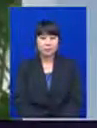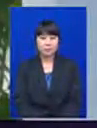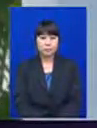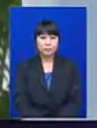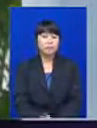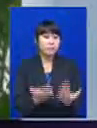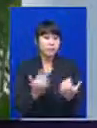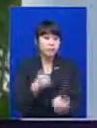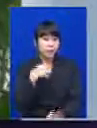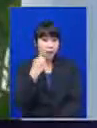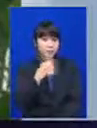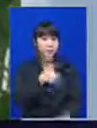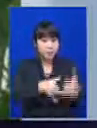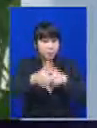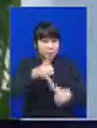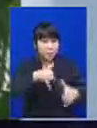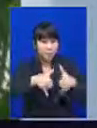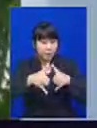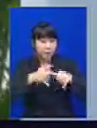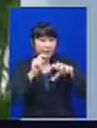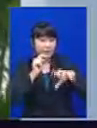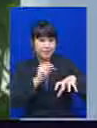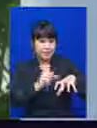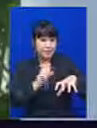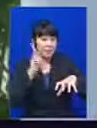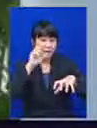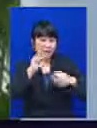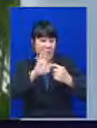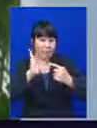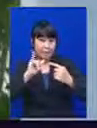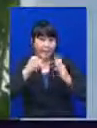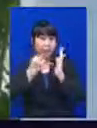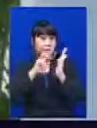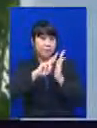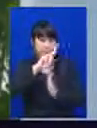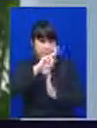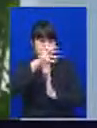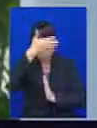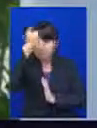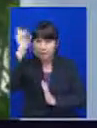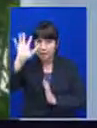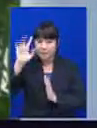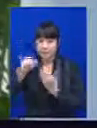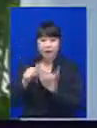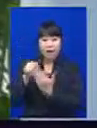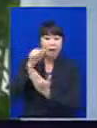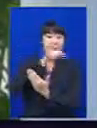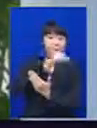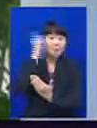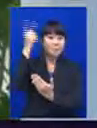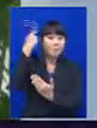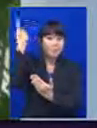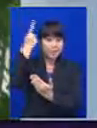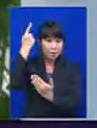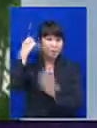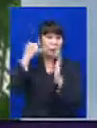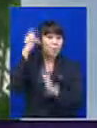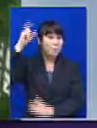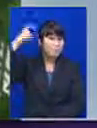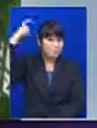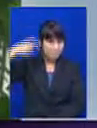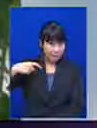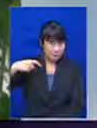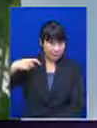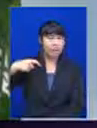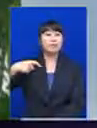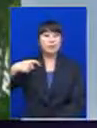สำหรับคุณผู้ชมที่เดินทางมาที่ด่านชายแดนอำเภอแม่สายจังหวัดเชียงรายก็อย่าลืมข้ามมาเที่ยวที่จังหวัดท่าขี้เหล็กของเมียนม